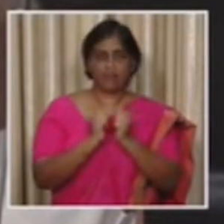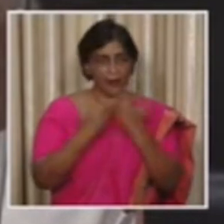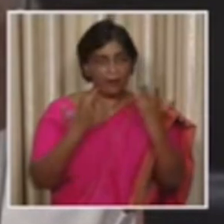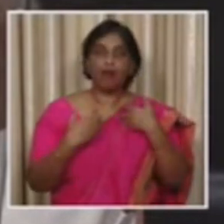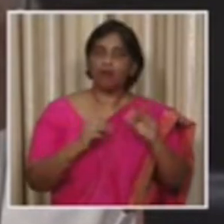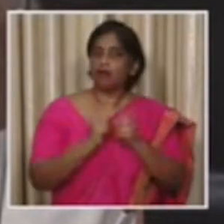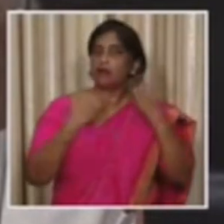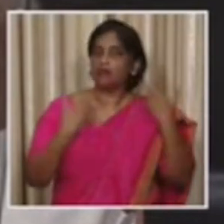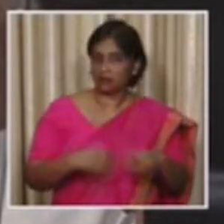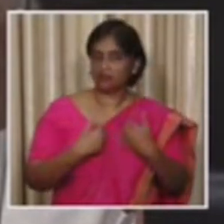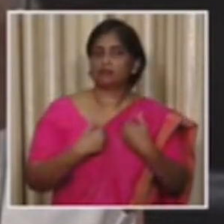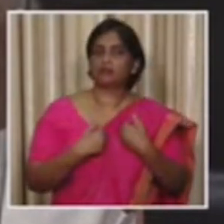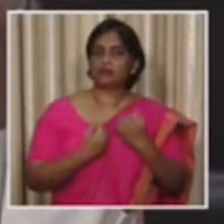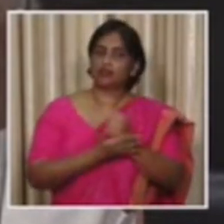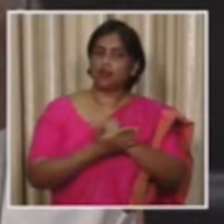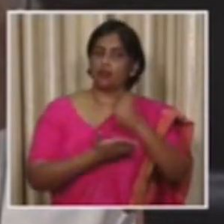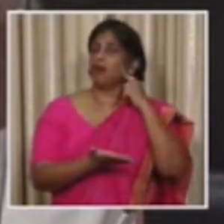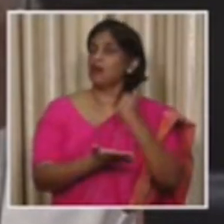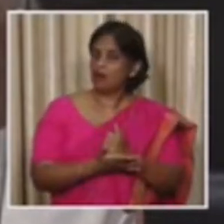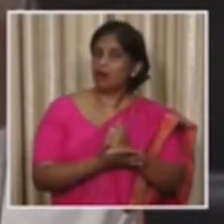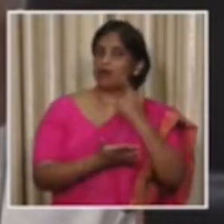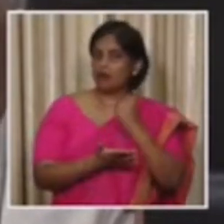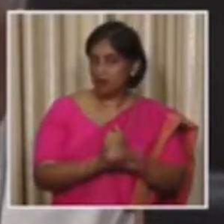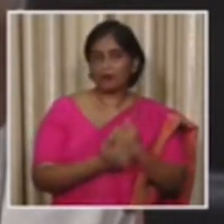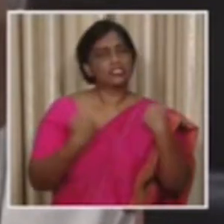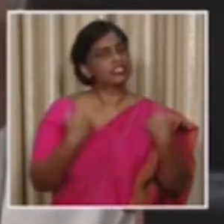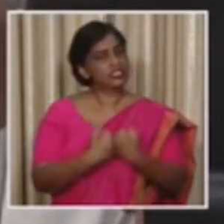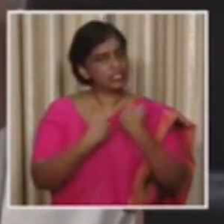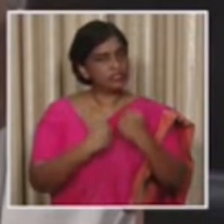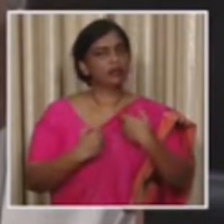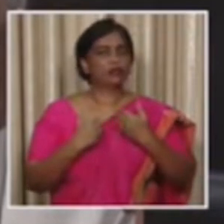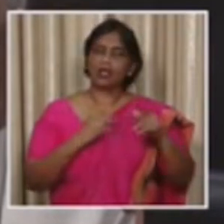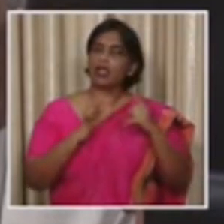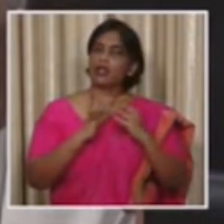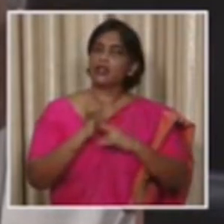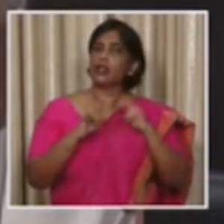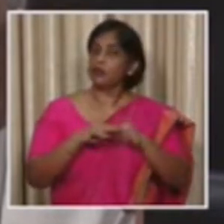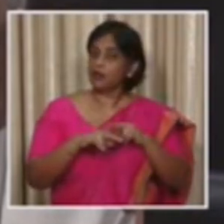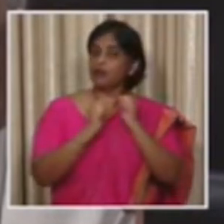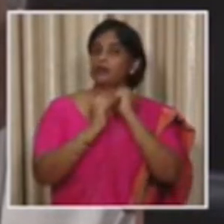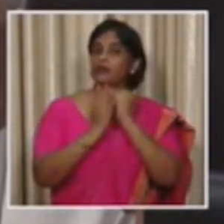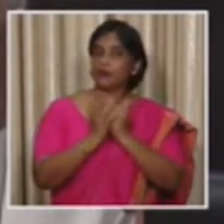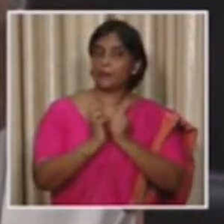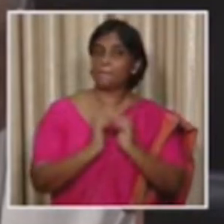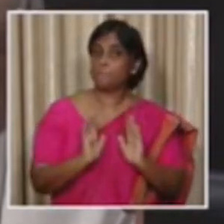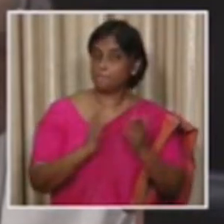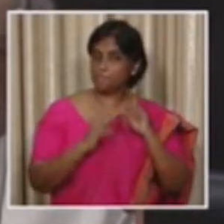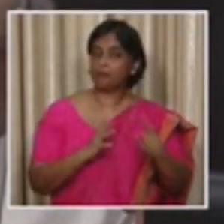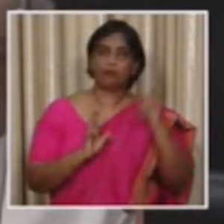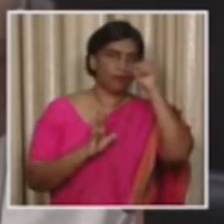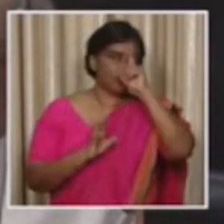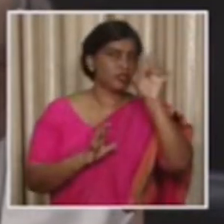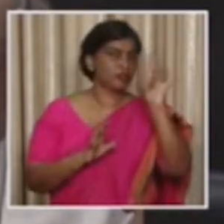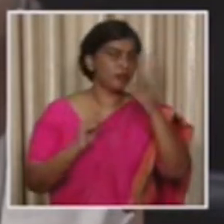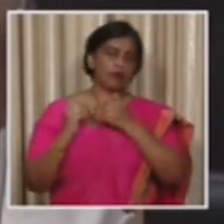කරා. නමුත් අපි මේ සියලු දුෂ්කරතා සහ අභියෝග මැද IMF වැඩසටහන ආරම්භ වී මාස